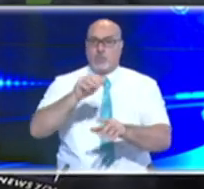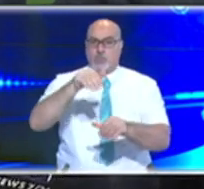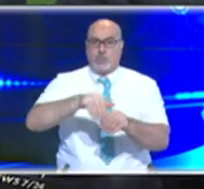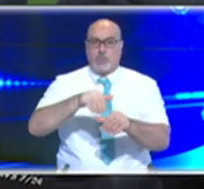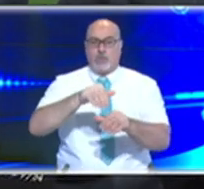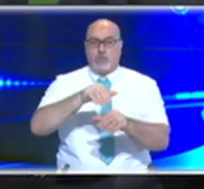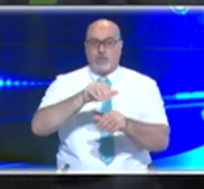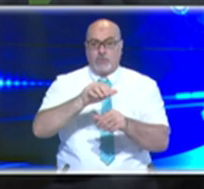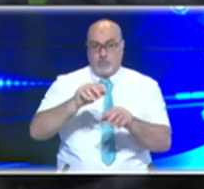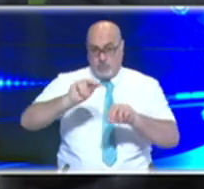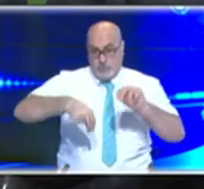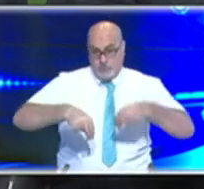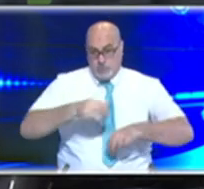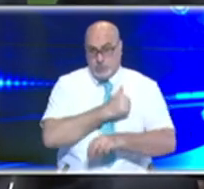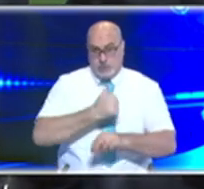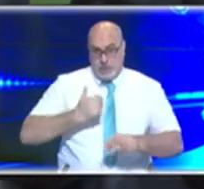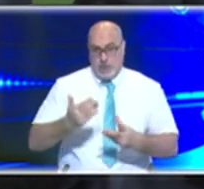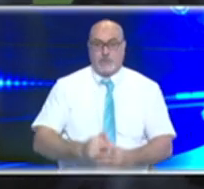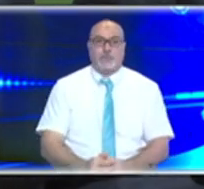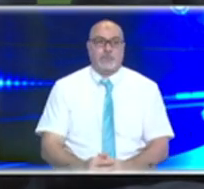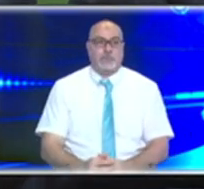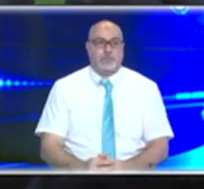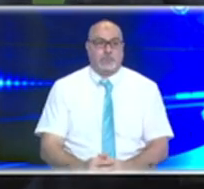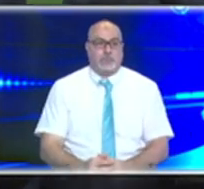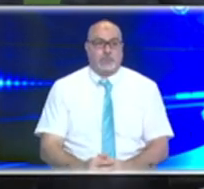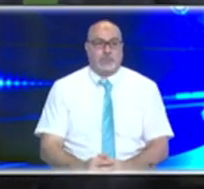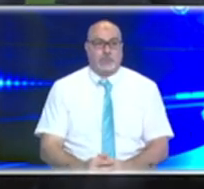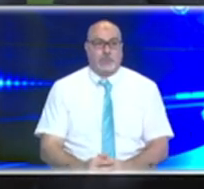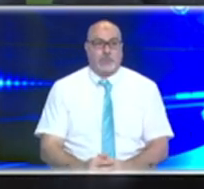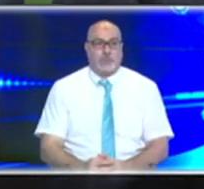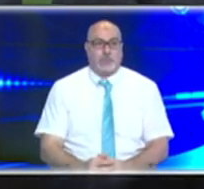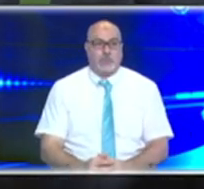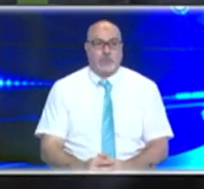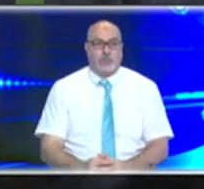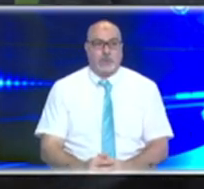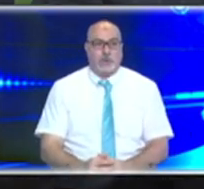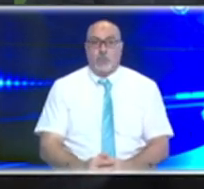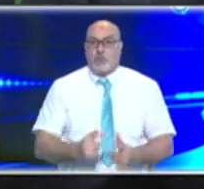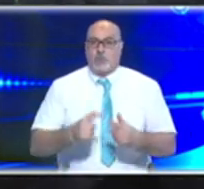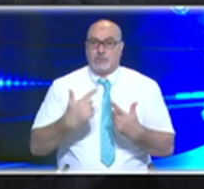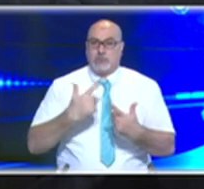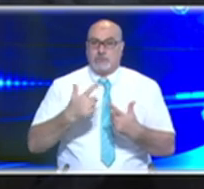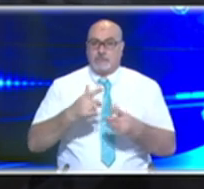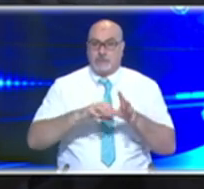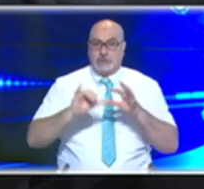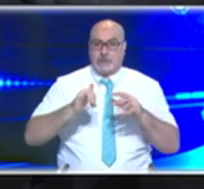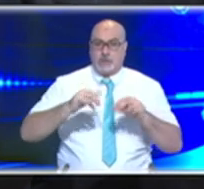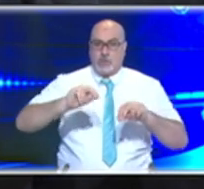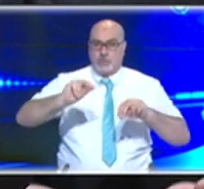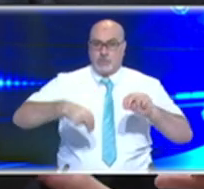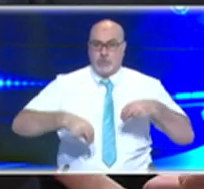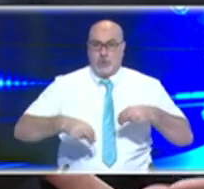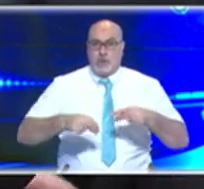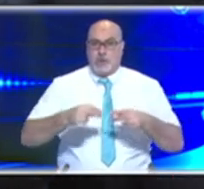وضع البروتوكول هذا بالطبع ما عدوه الأطباء، ولكن دوريسا